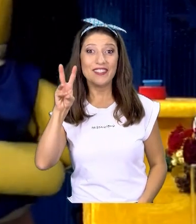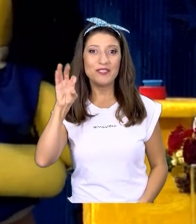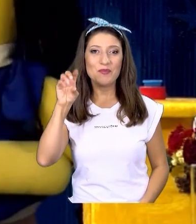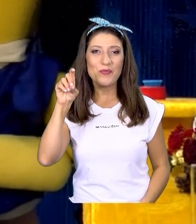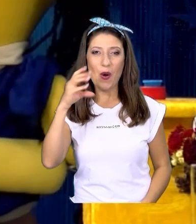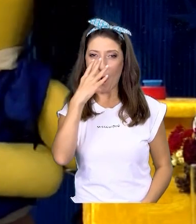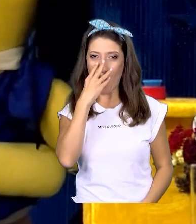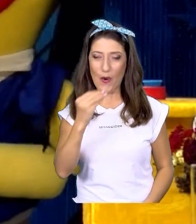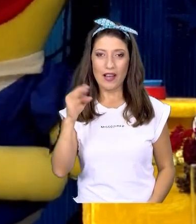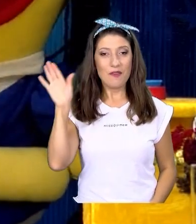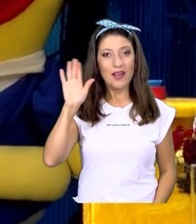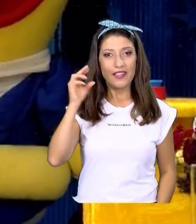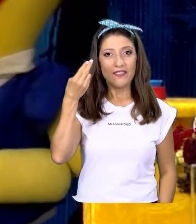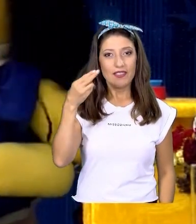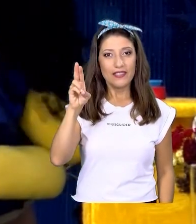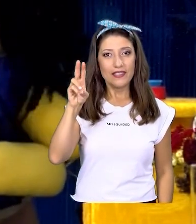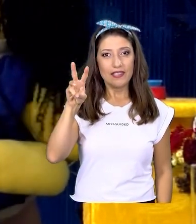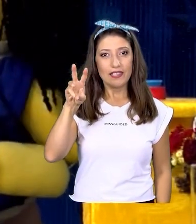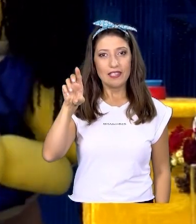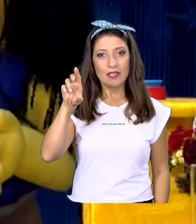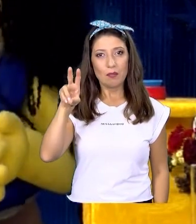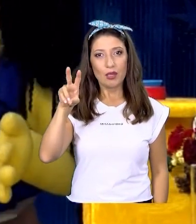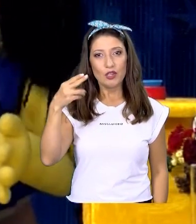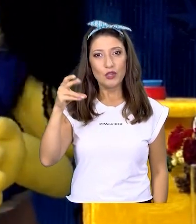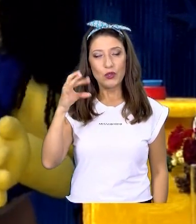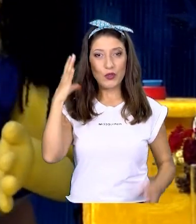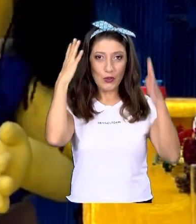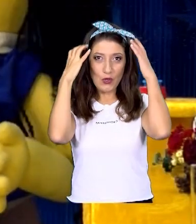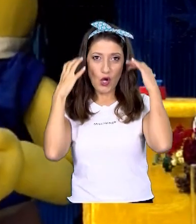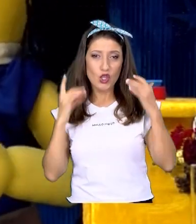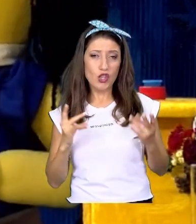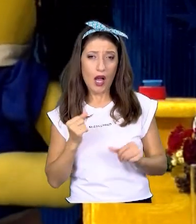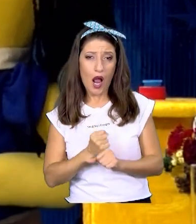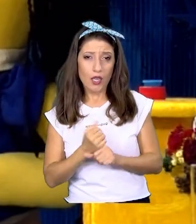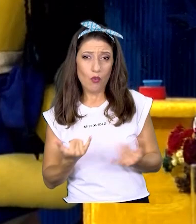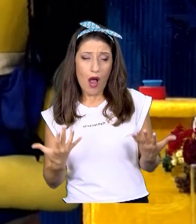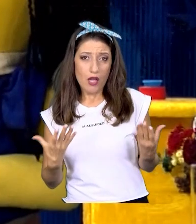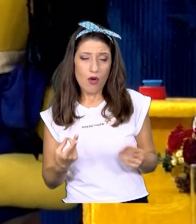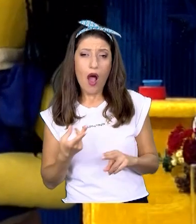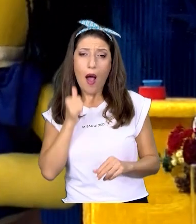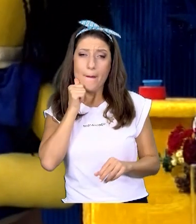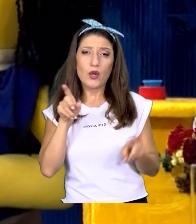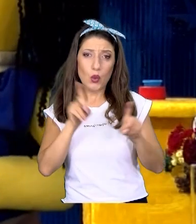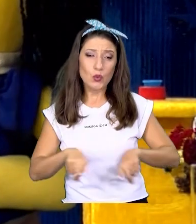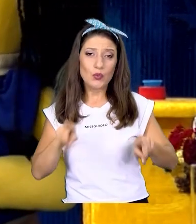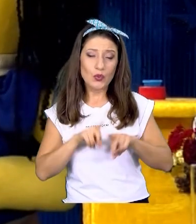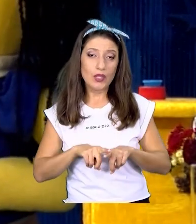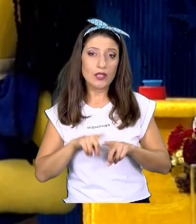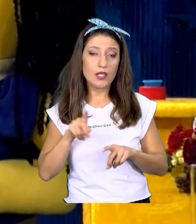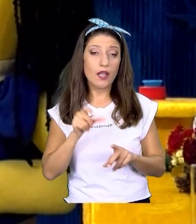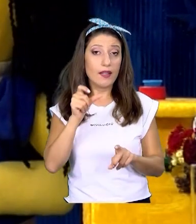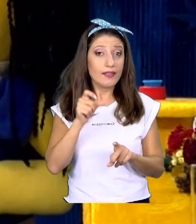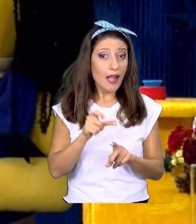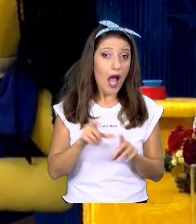Բարև մոխ։ Բարև դմբլդոխ։ Ինչ ենք անելու այսօր։ Ինչ որ ամեն օր ենք անում, ներկայացնելու